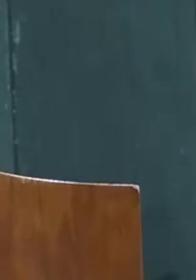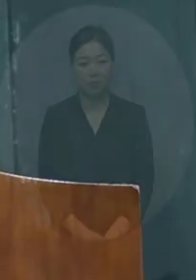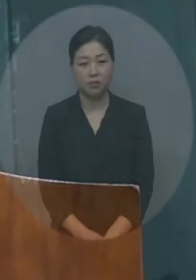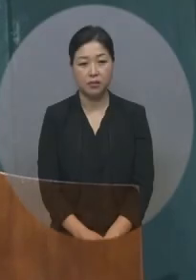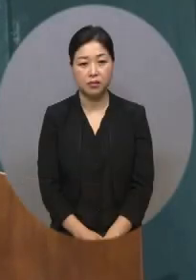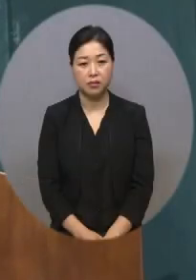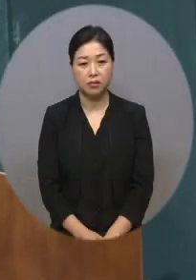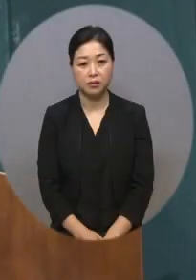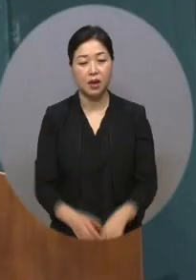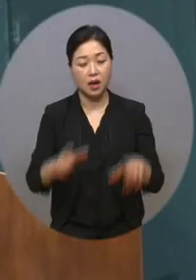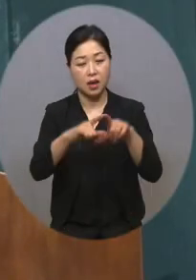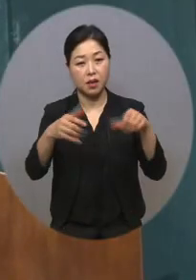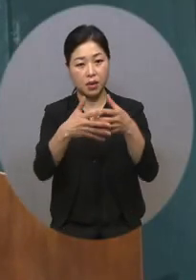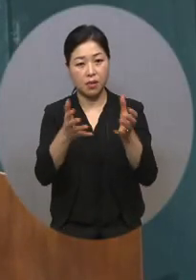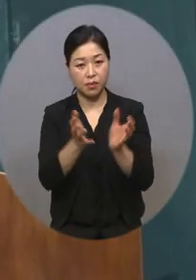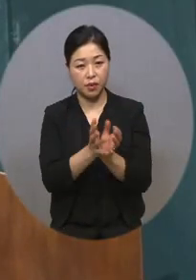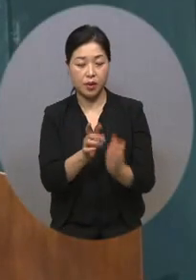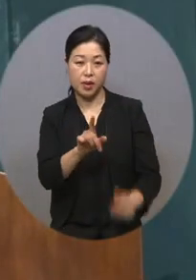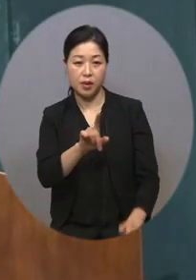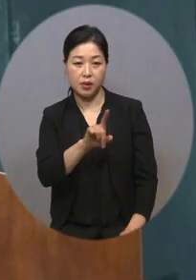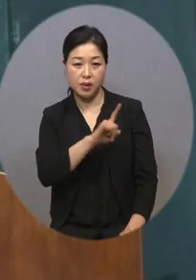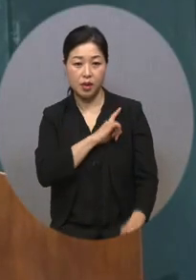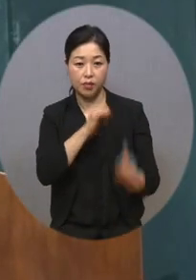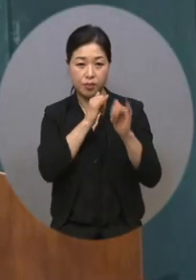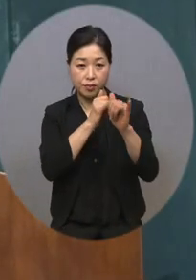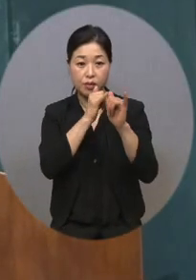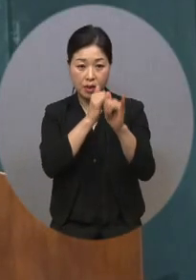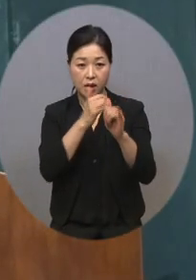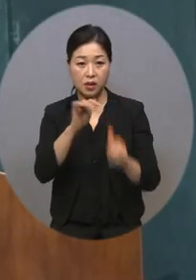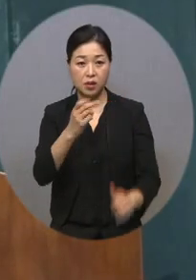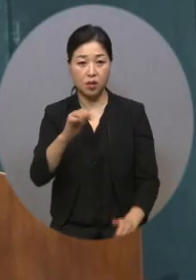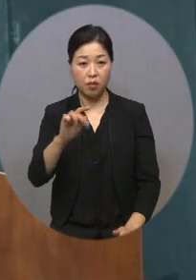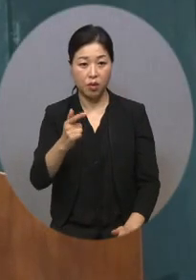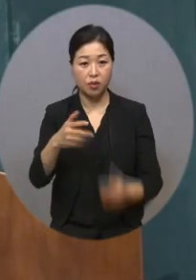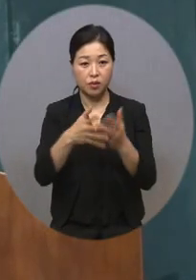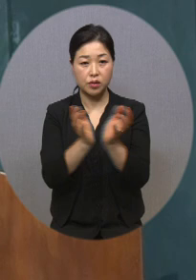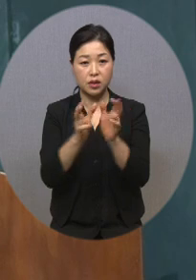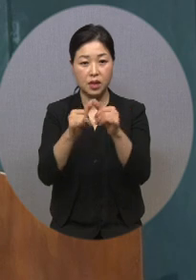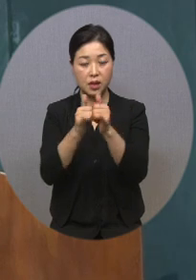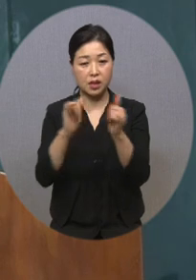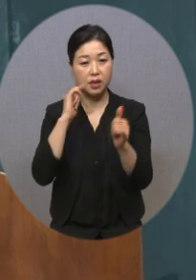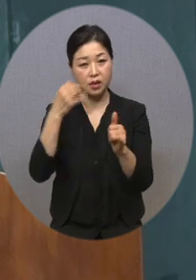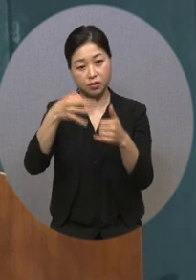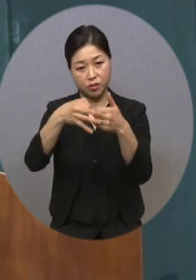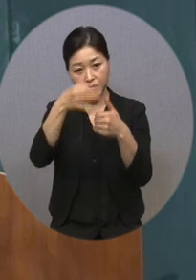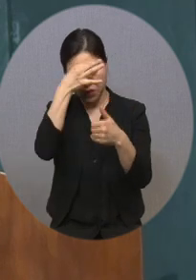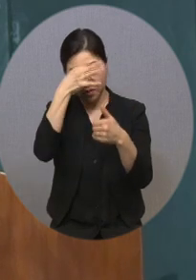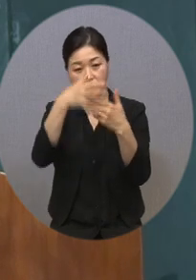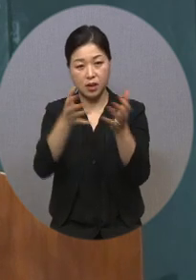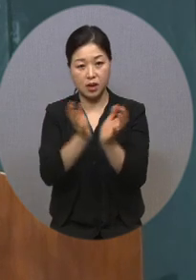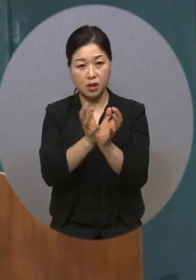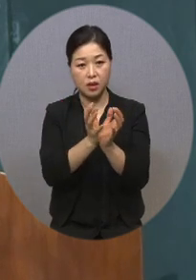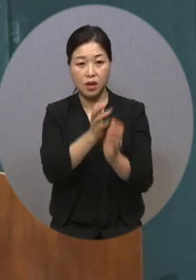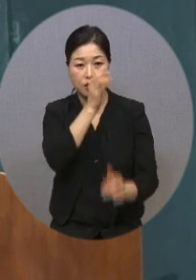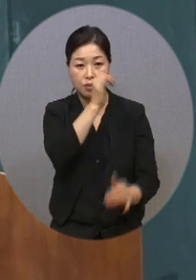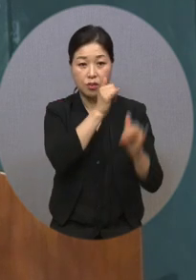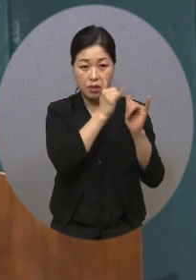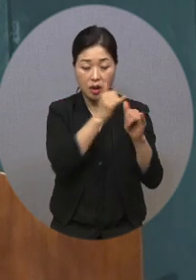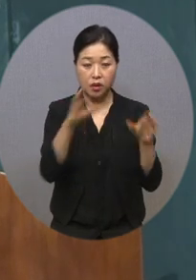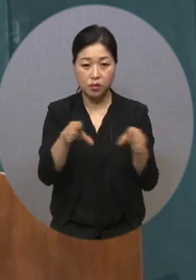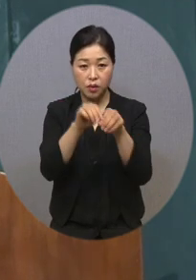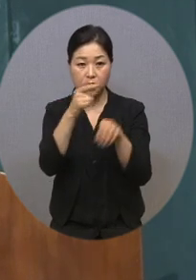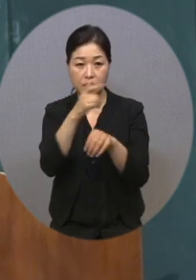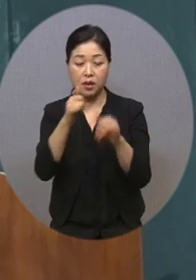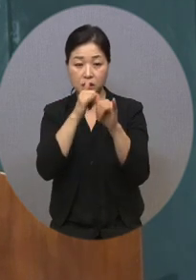다음은 일반부 최우수상 철원군 장애인예술단입니다. 우수상과 종합대상 시상에는 복지TV